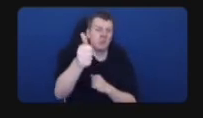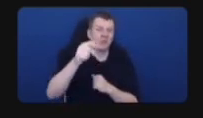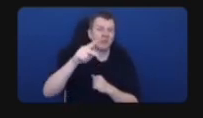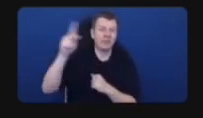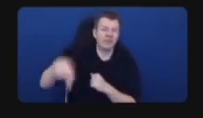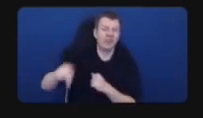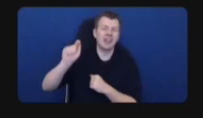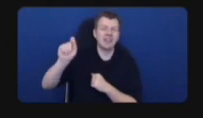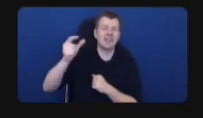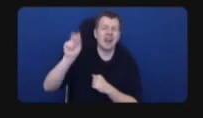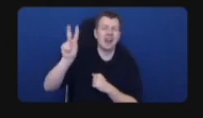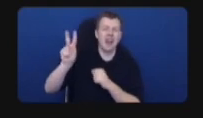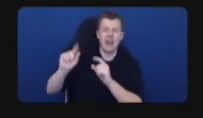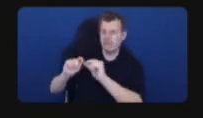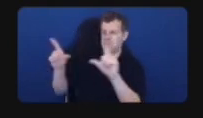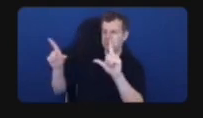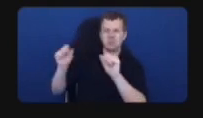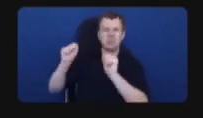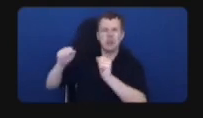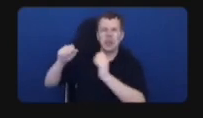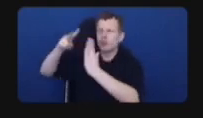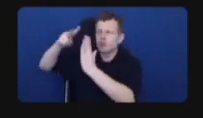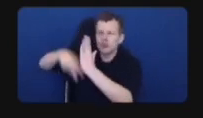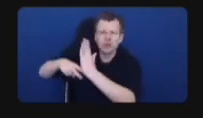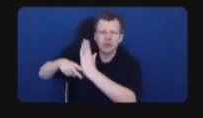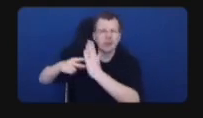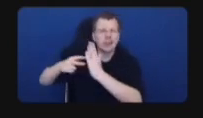你们可以去 philly.gov 网站。